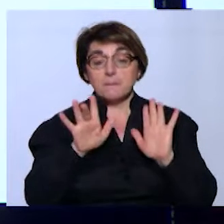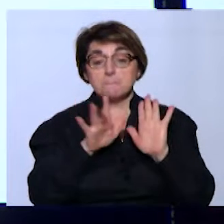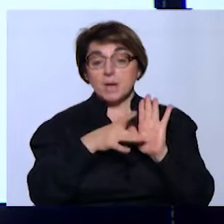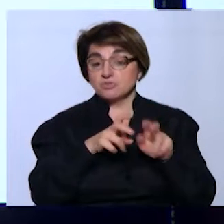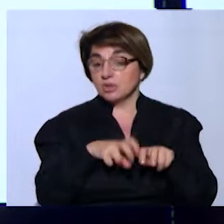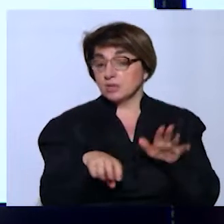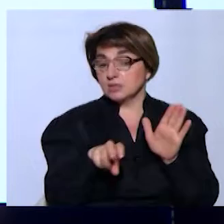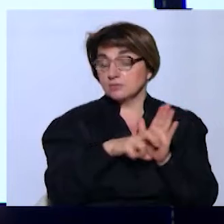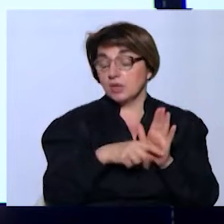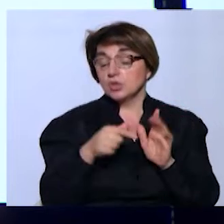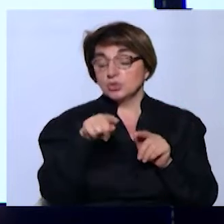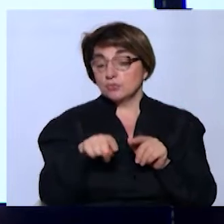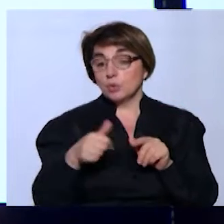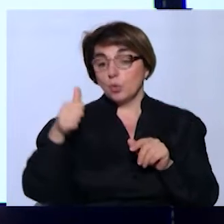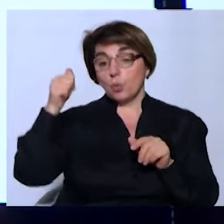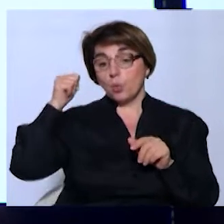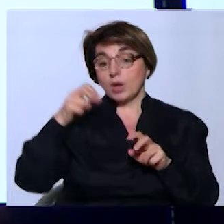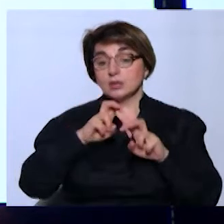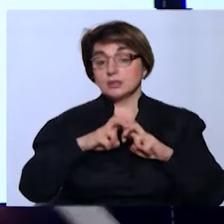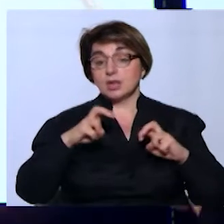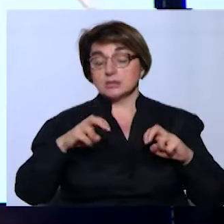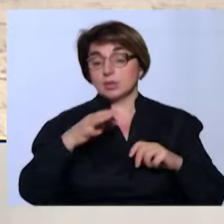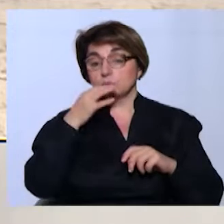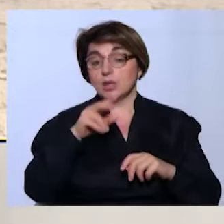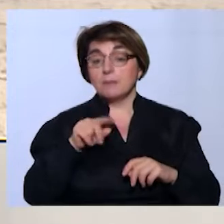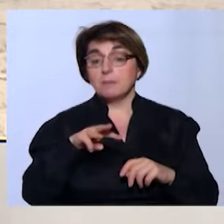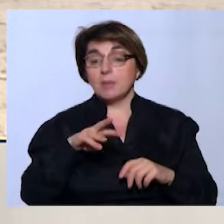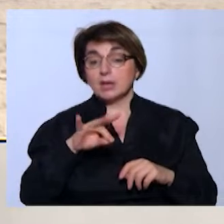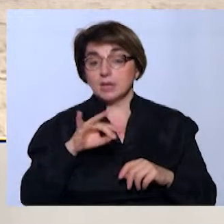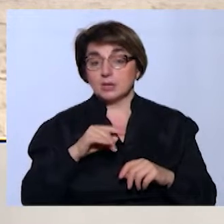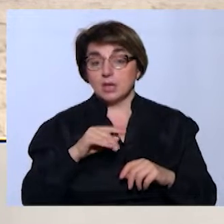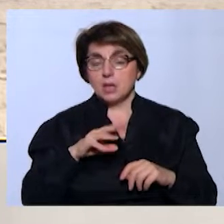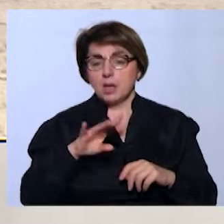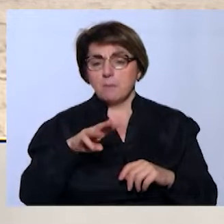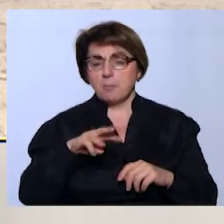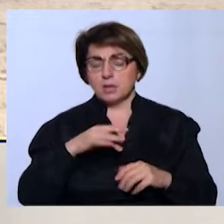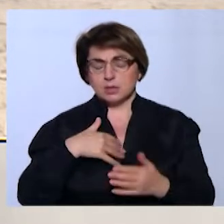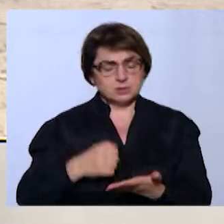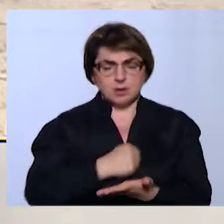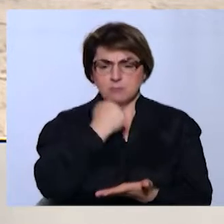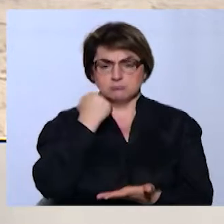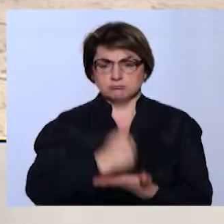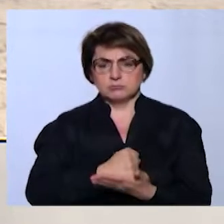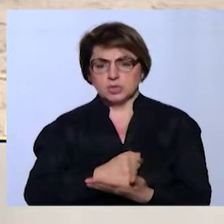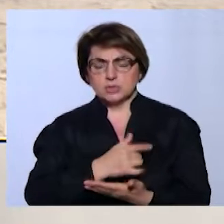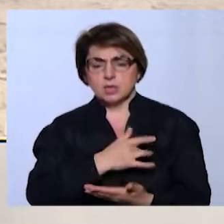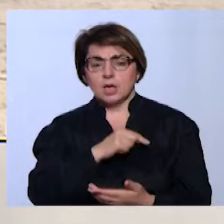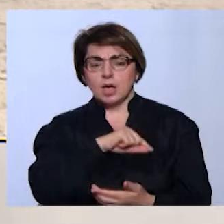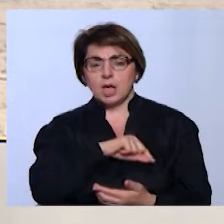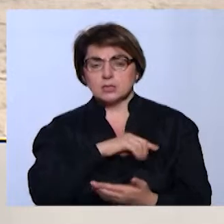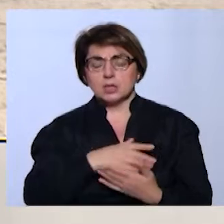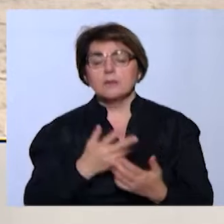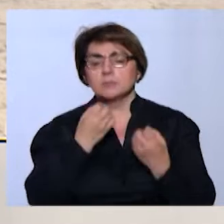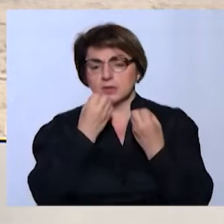ვზივარ, თქვენ უკან დასხედით, თქვა მარიანამ. ხომ გახსოვთ? მარიანას მტკიცე ხასიათი აქვს. კარგი, მე